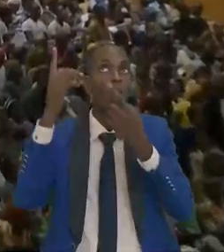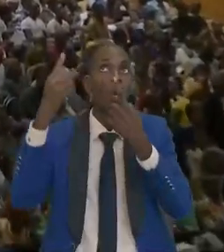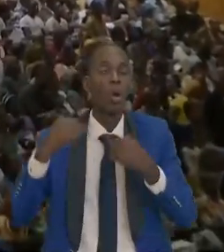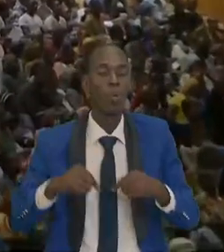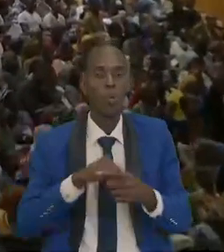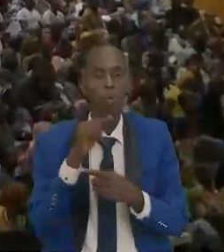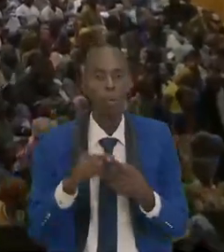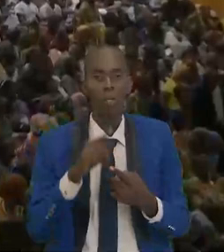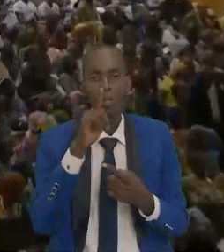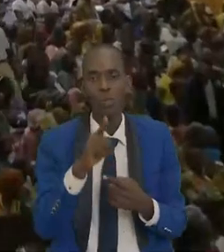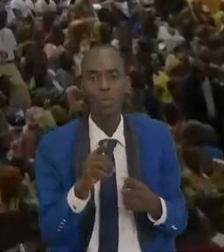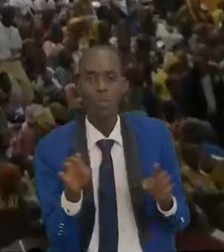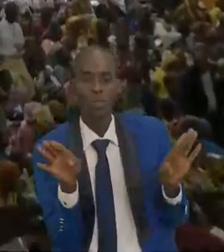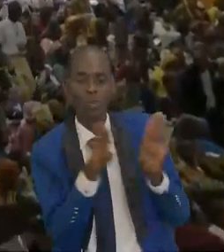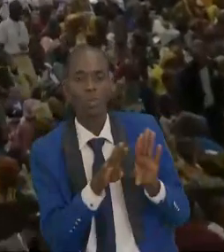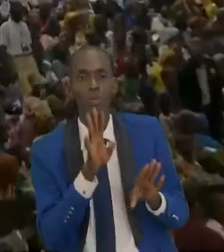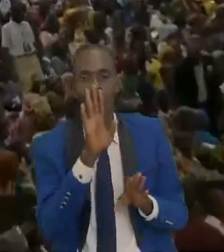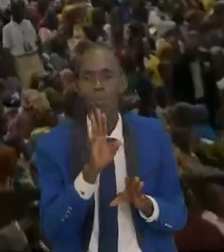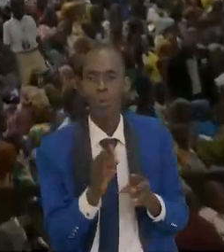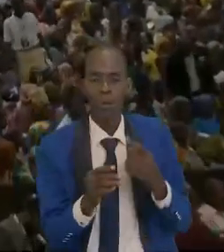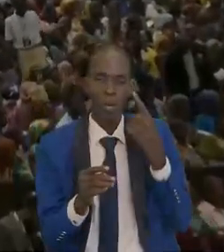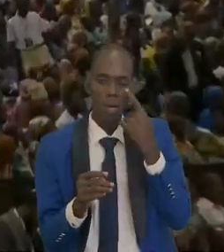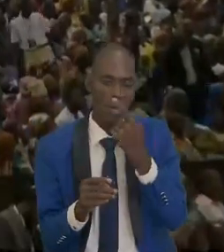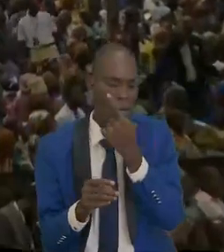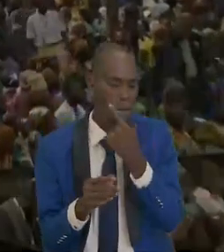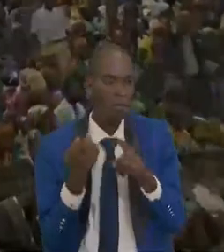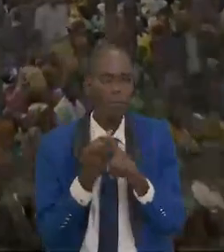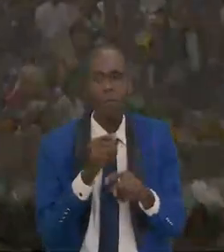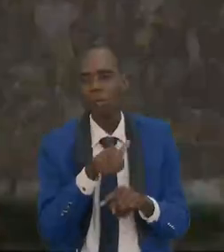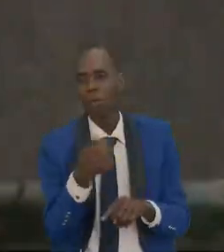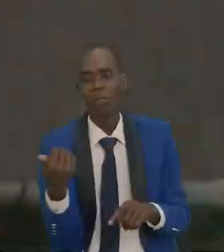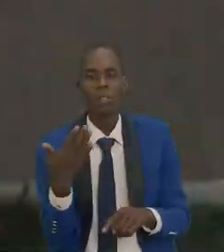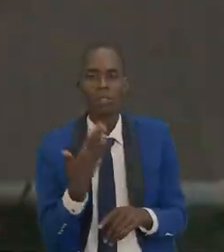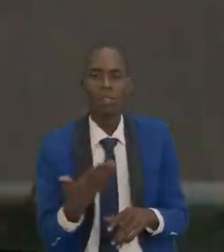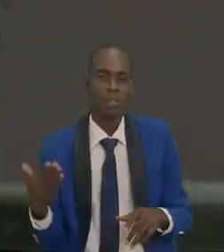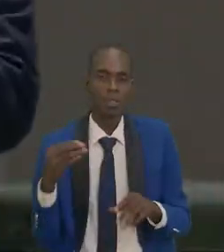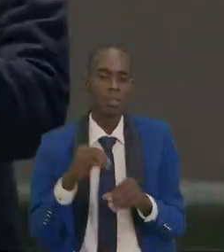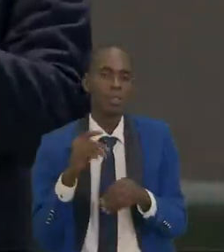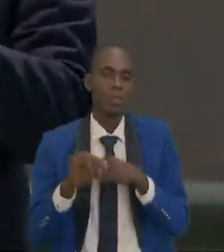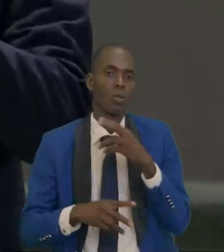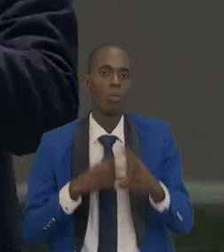quand vous fermez vos oreilles à toute autre chose du monde.